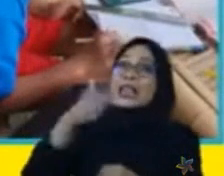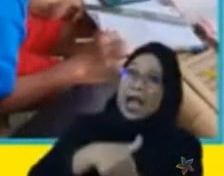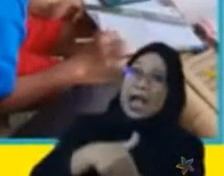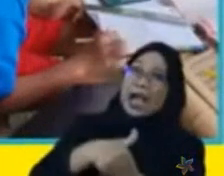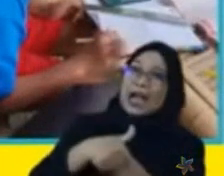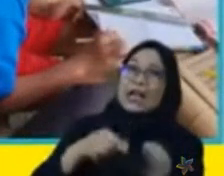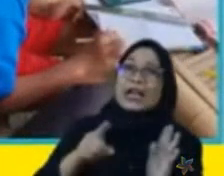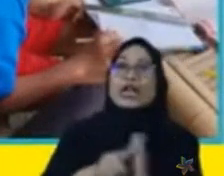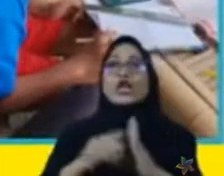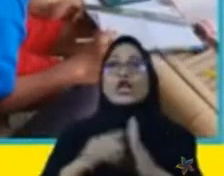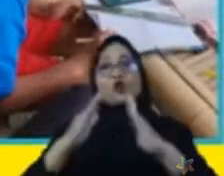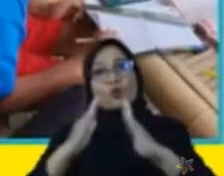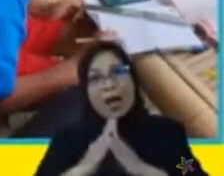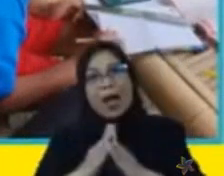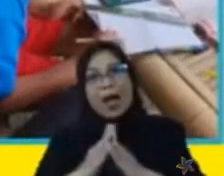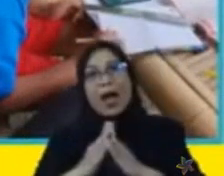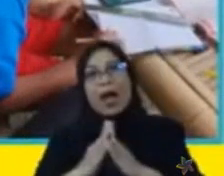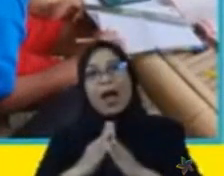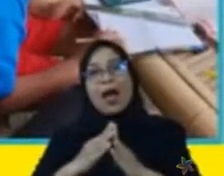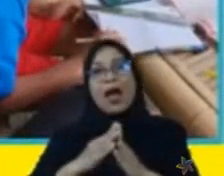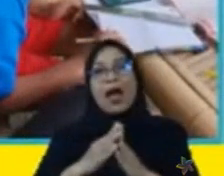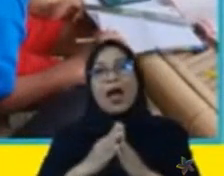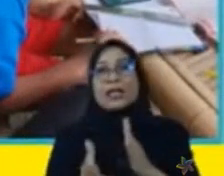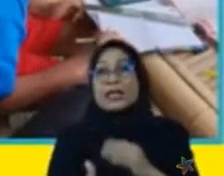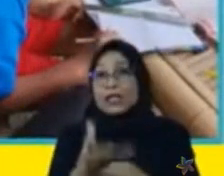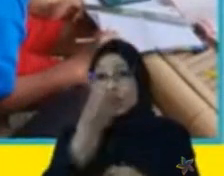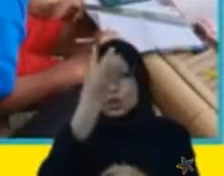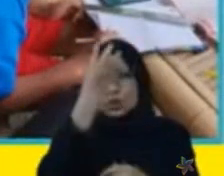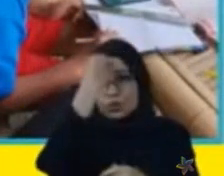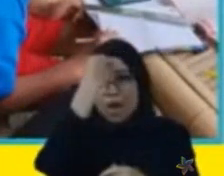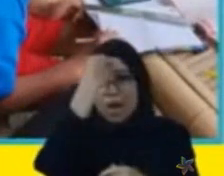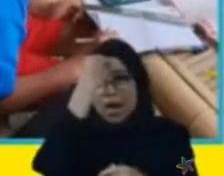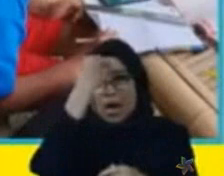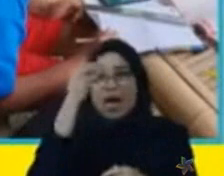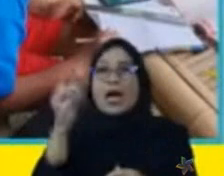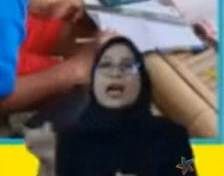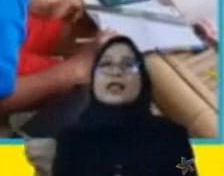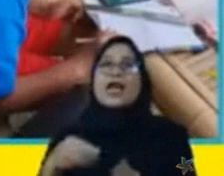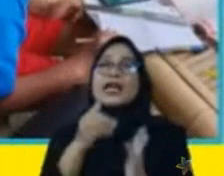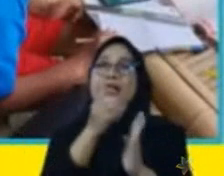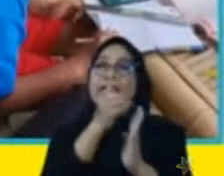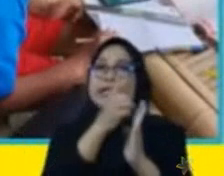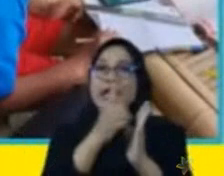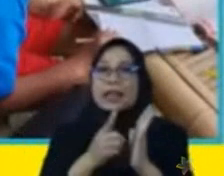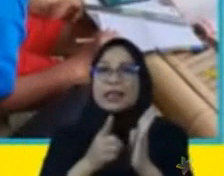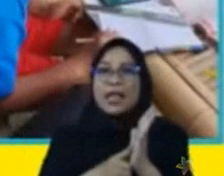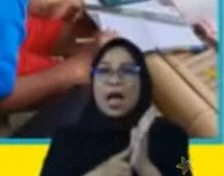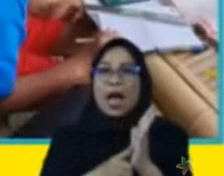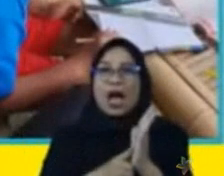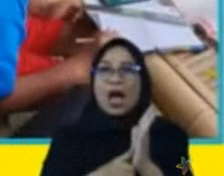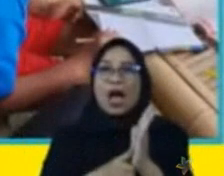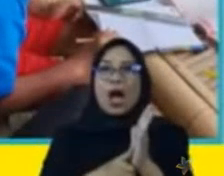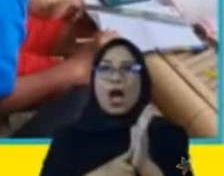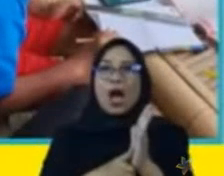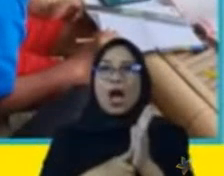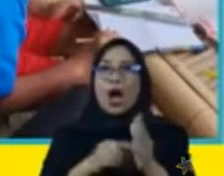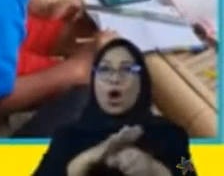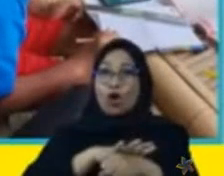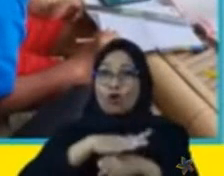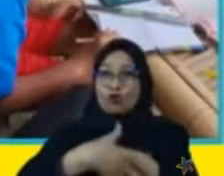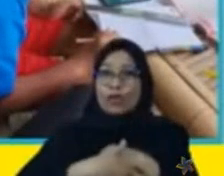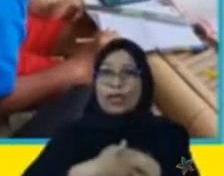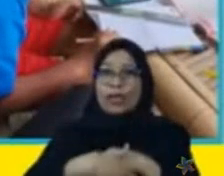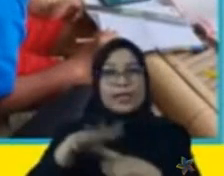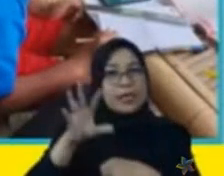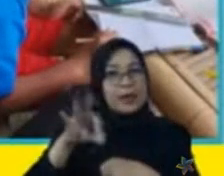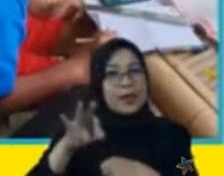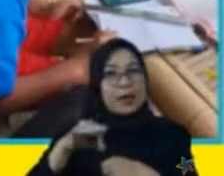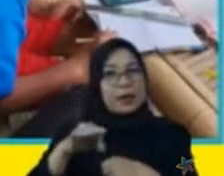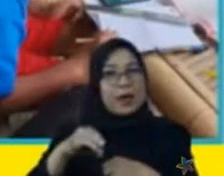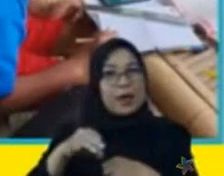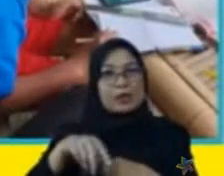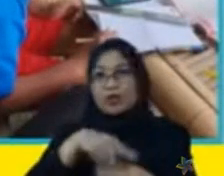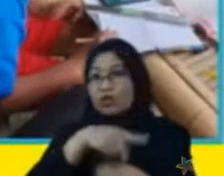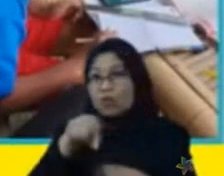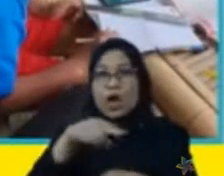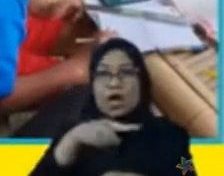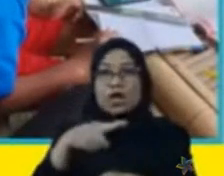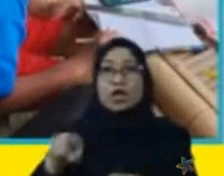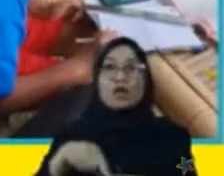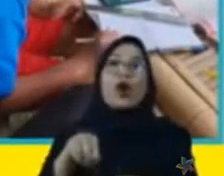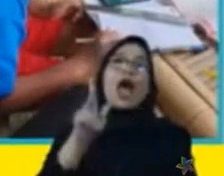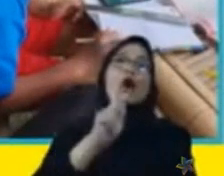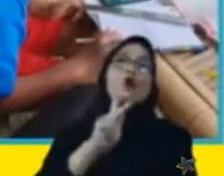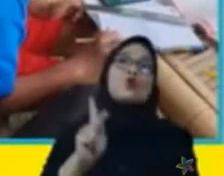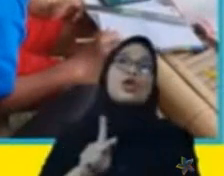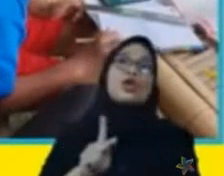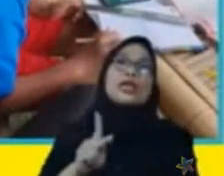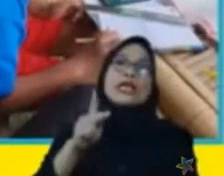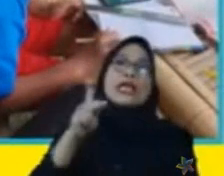berdasarkan data di COVID ya, di covid19.co.id, zonanya zona kuning, jadi insya